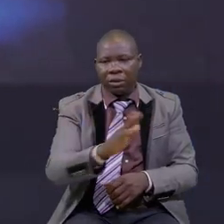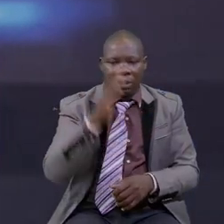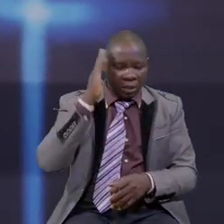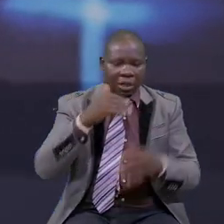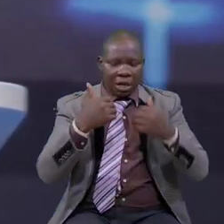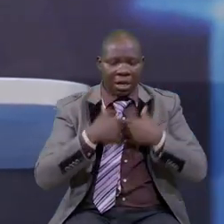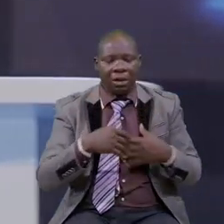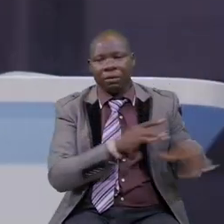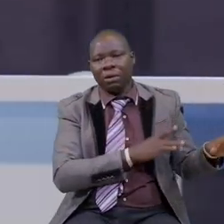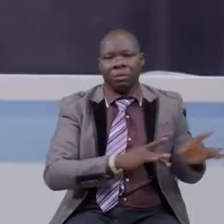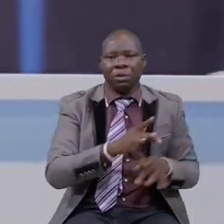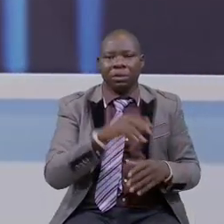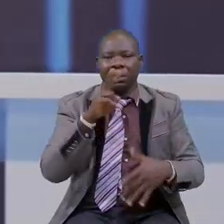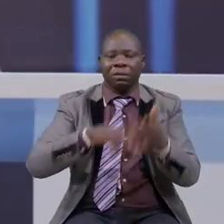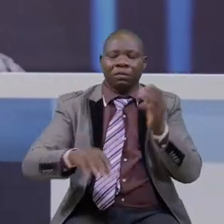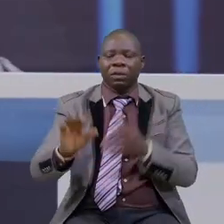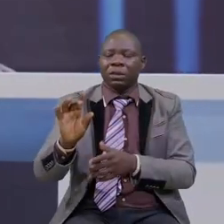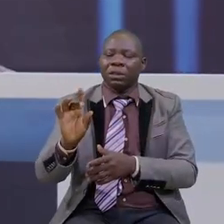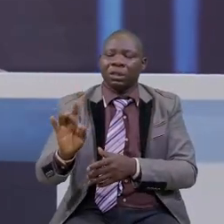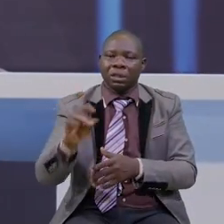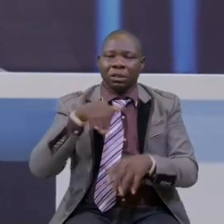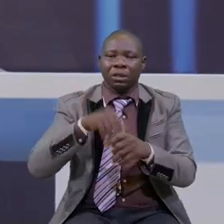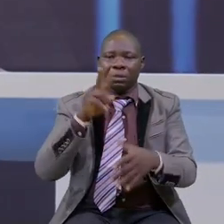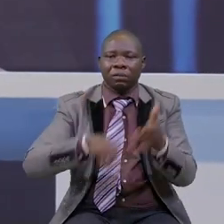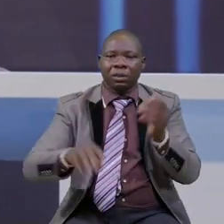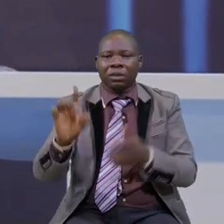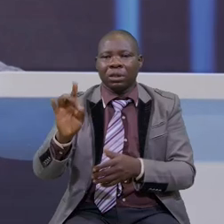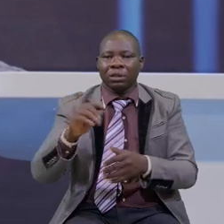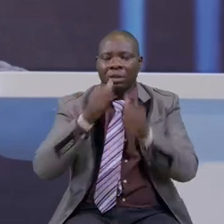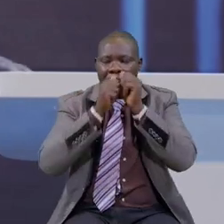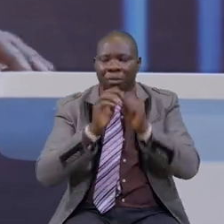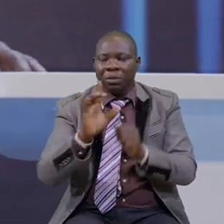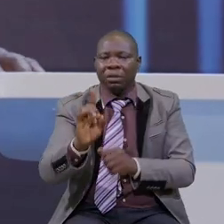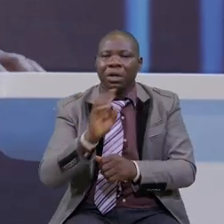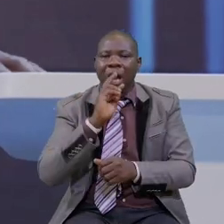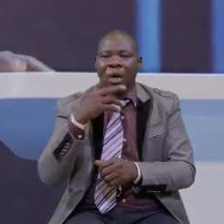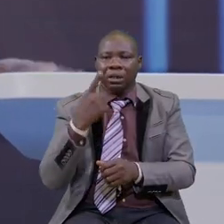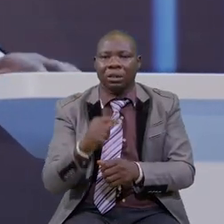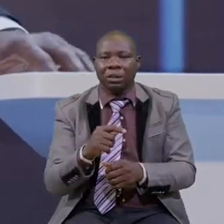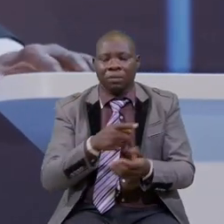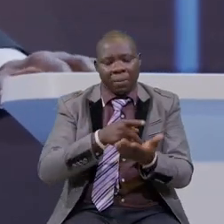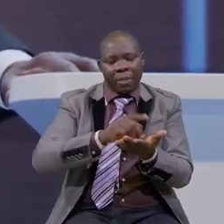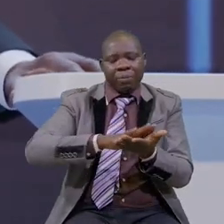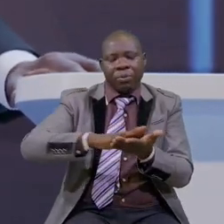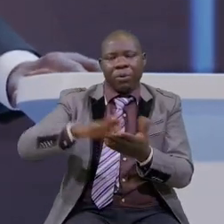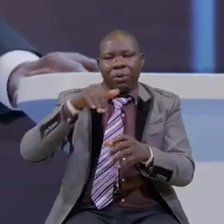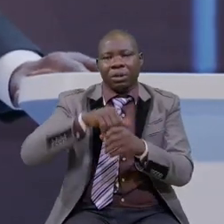ils obtiendront miséricorde. Verset 8. Dans le verset 8, heureux, ceux qui ont le cœur pur.